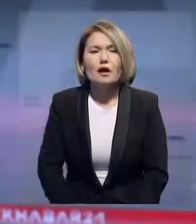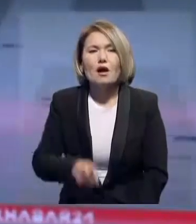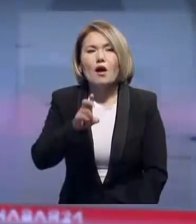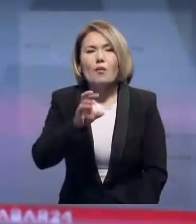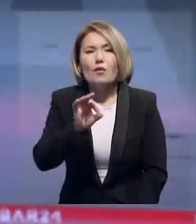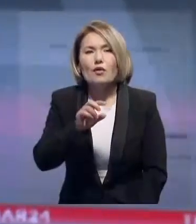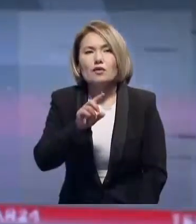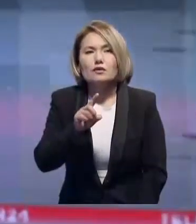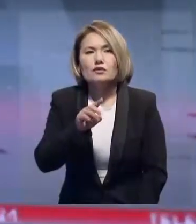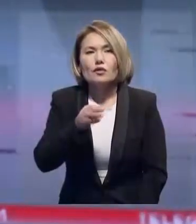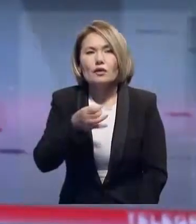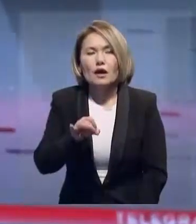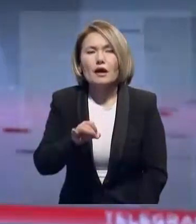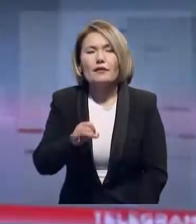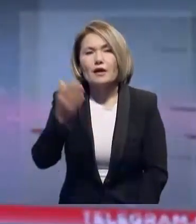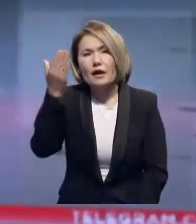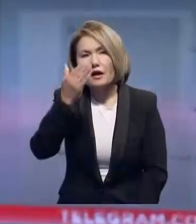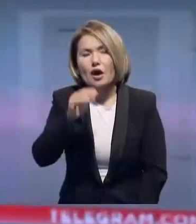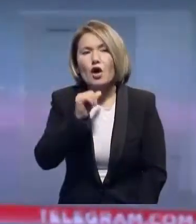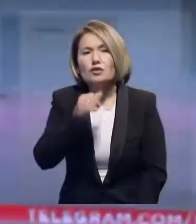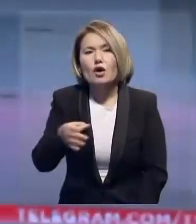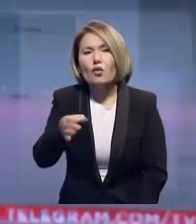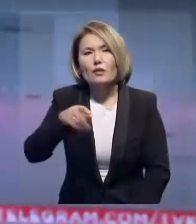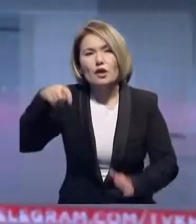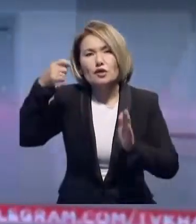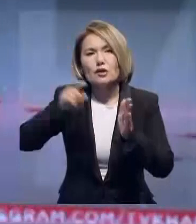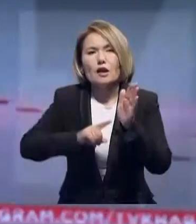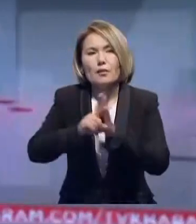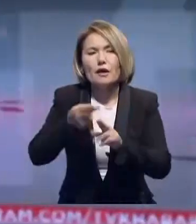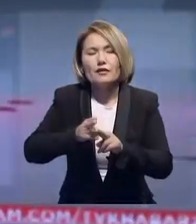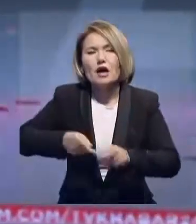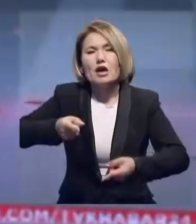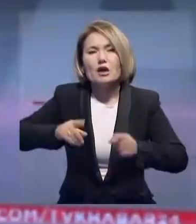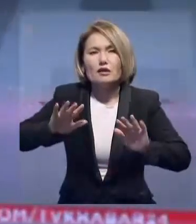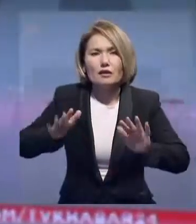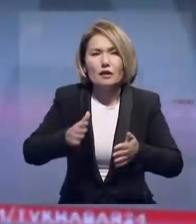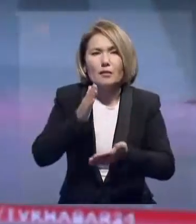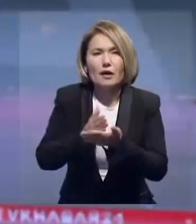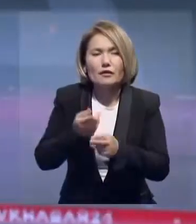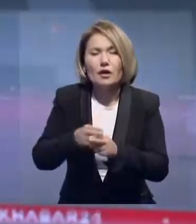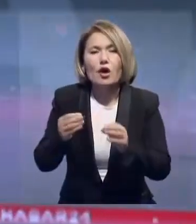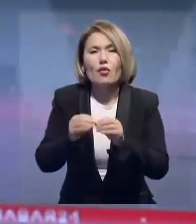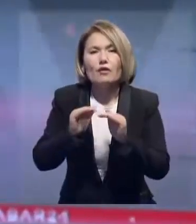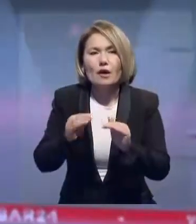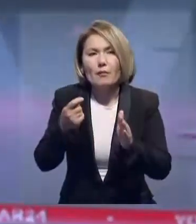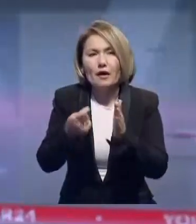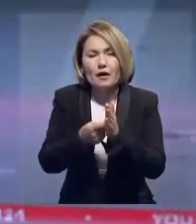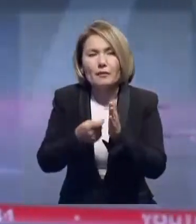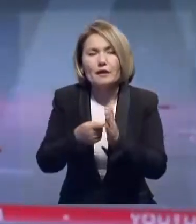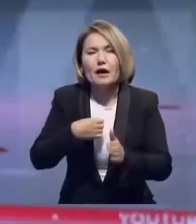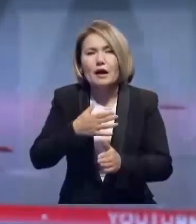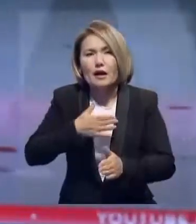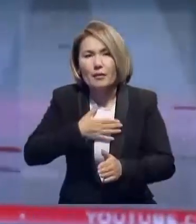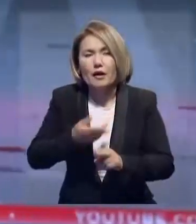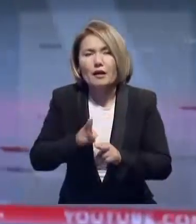Бозторғай телехикаясының 2-ші маусымы Қостанай облысында түсіріліп жатыр. Ол шынайы оқиғаға негізделген. 10 баланы асырап алған Садықовтар